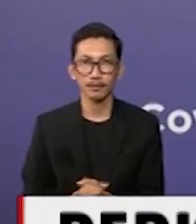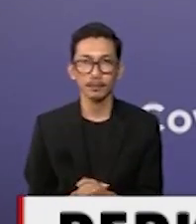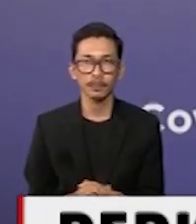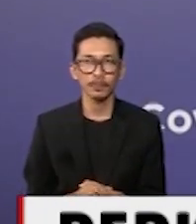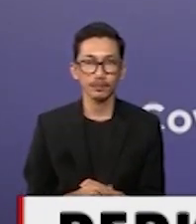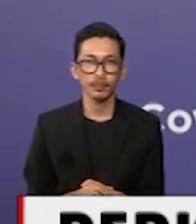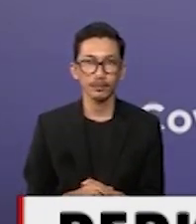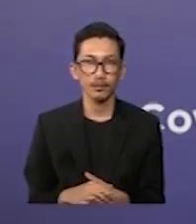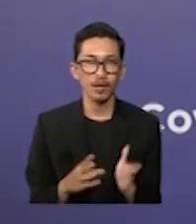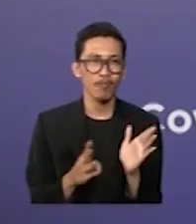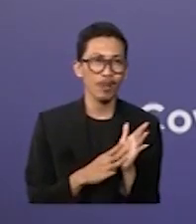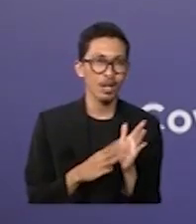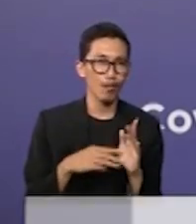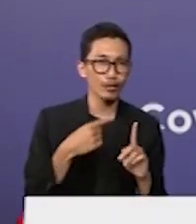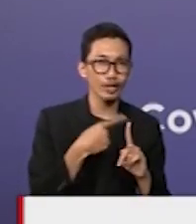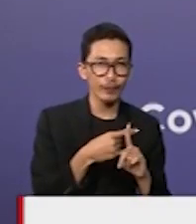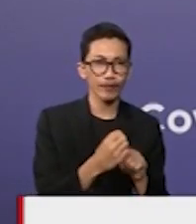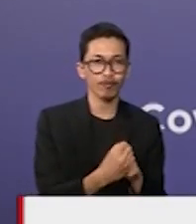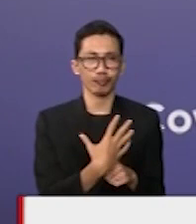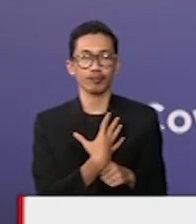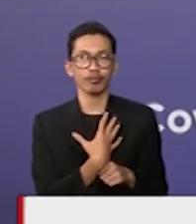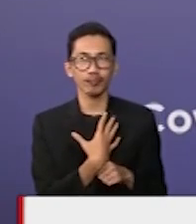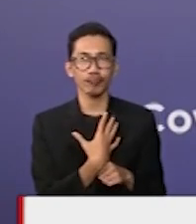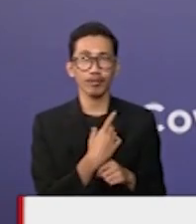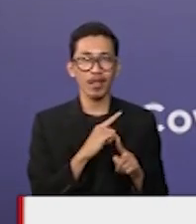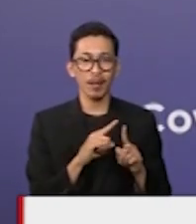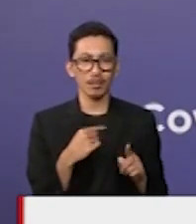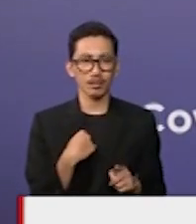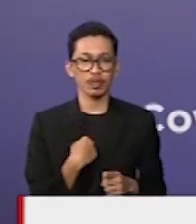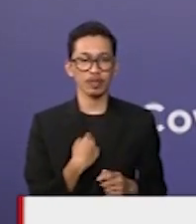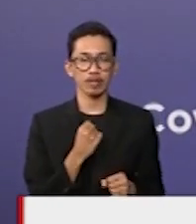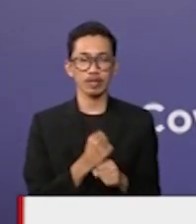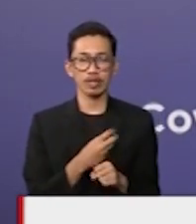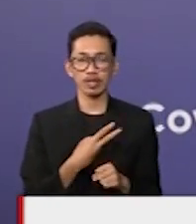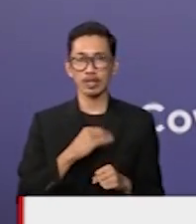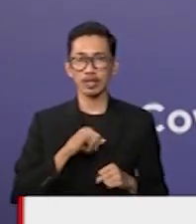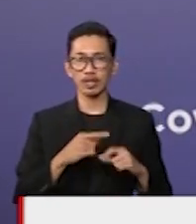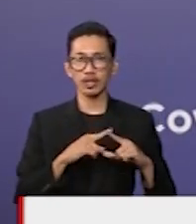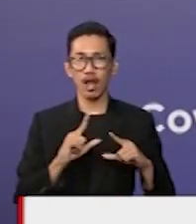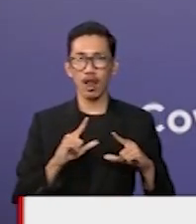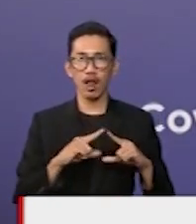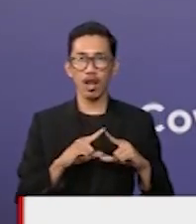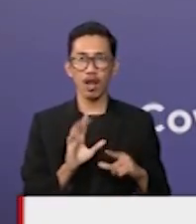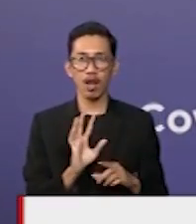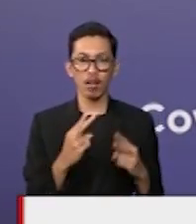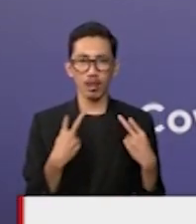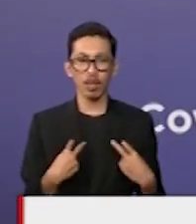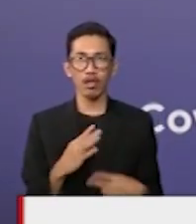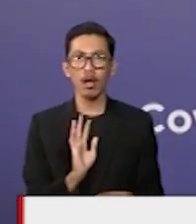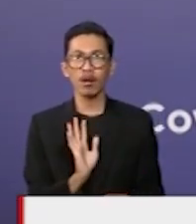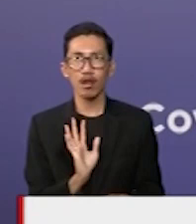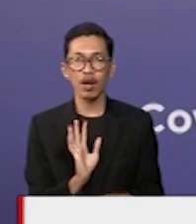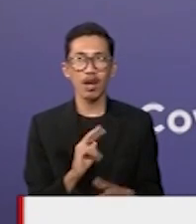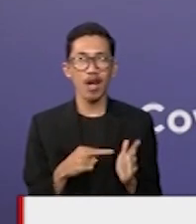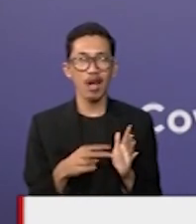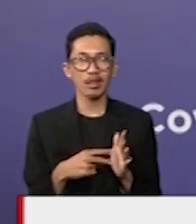yang positif dan kemudian tidak memiliki gejala yang signifikan membuat